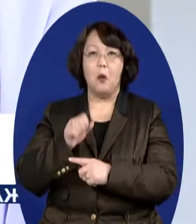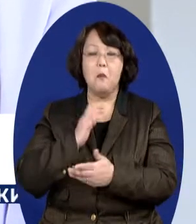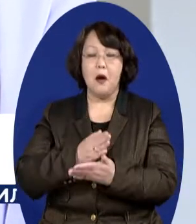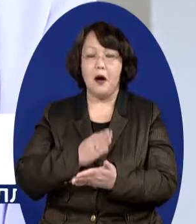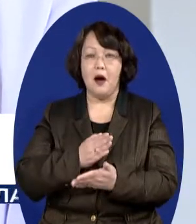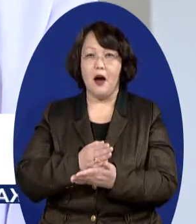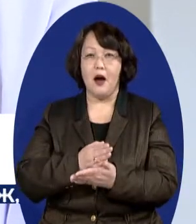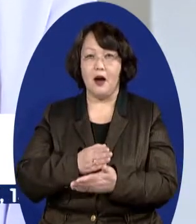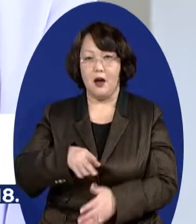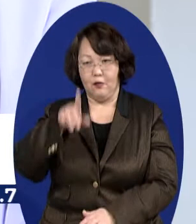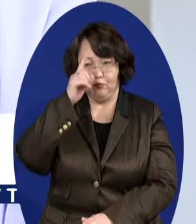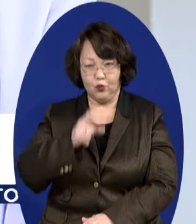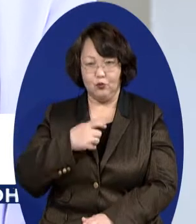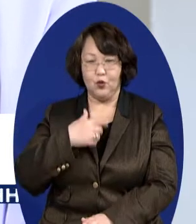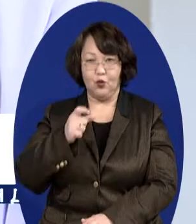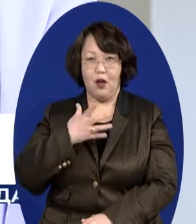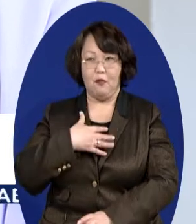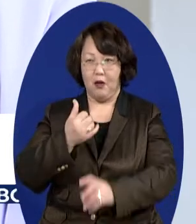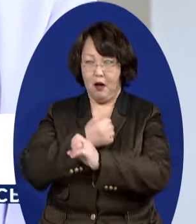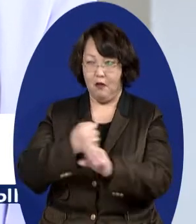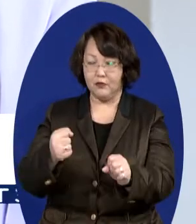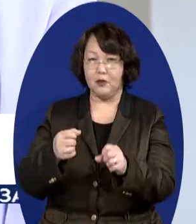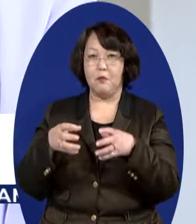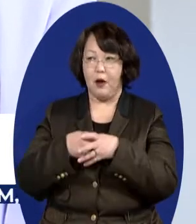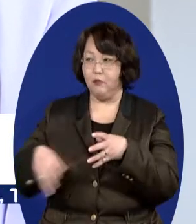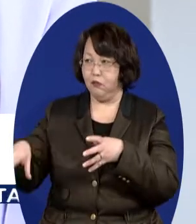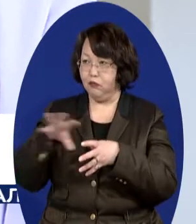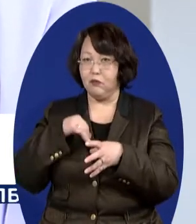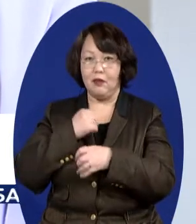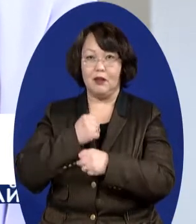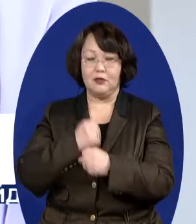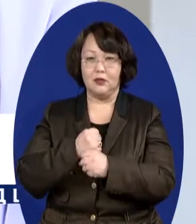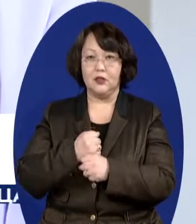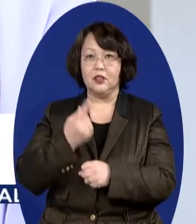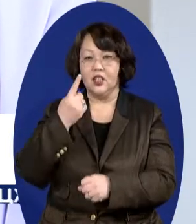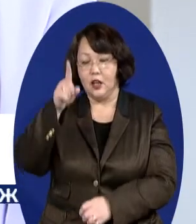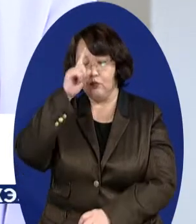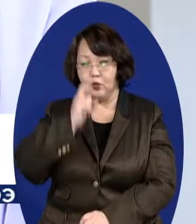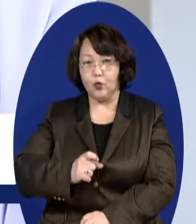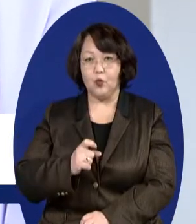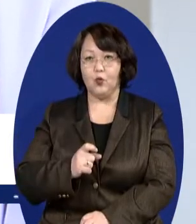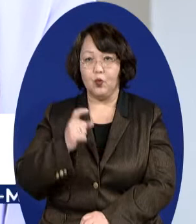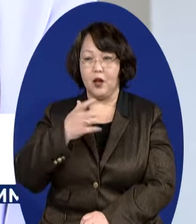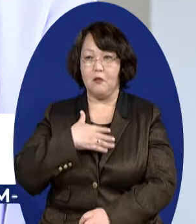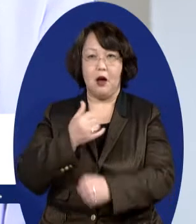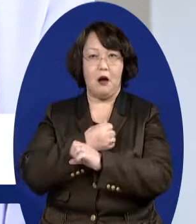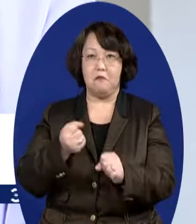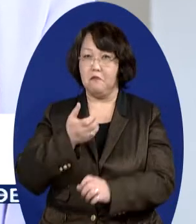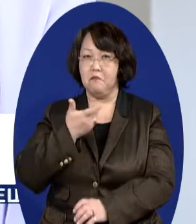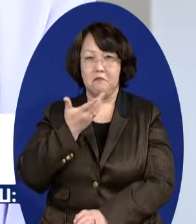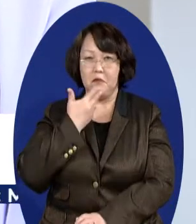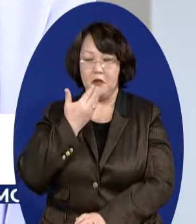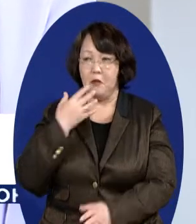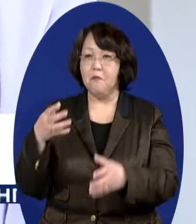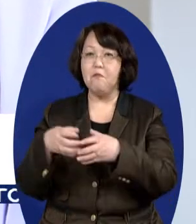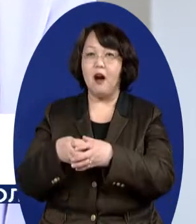энэ тохиолдолд бол хүний аим аварсан тэр өдөр бол баг хамт олноор ажилладаг. Ганцхан бол эмч бол энэ нэг ширхэг эмч бол хүний аим авардаггүй дандаа